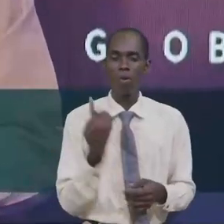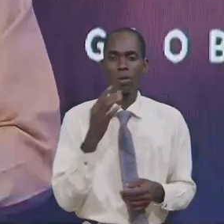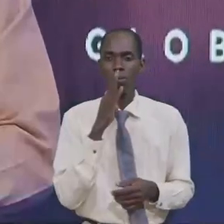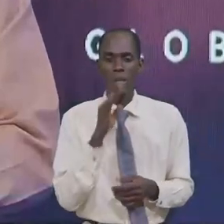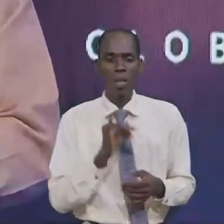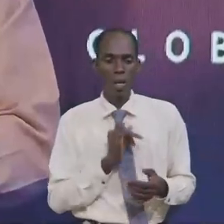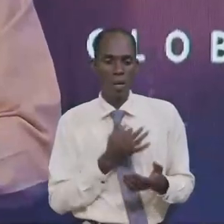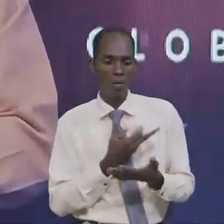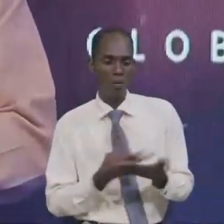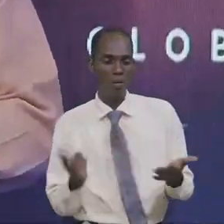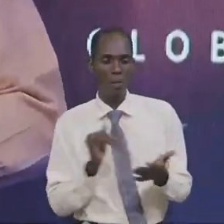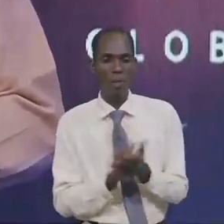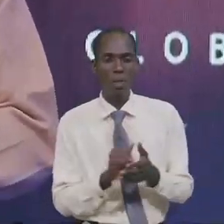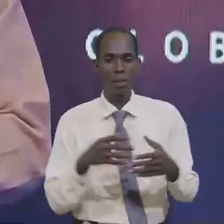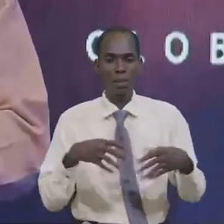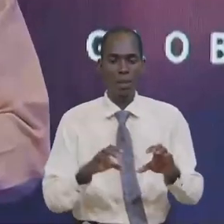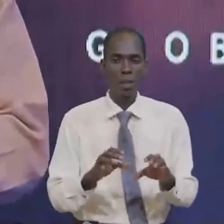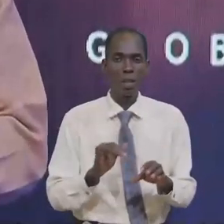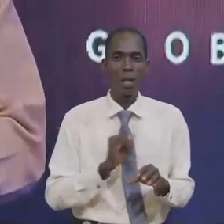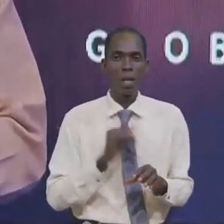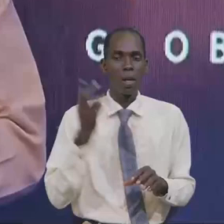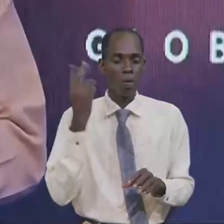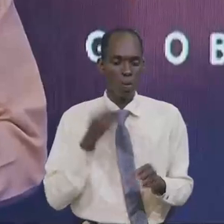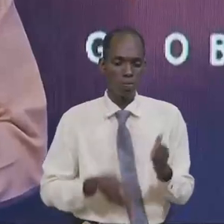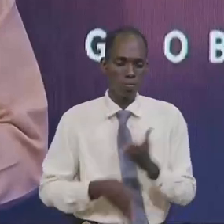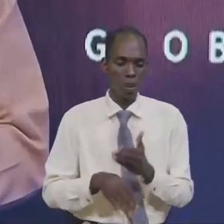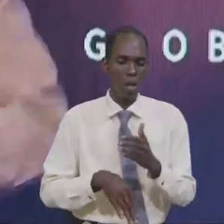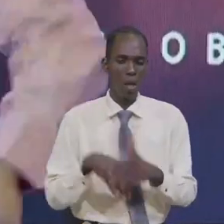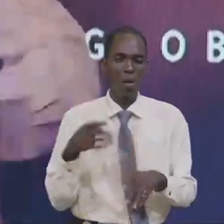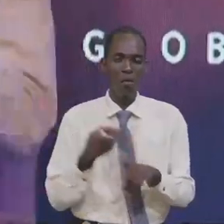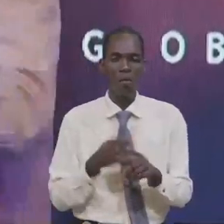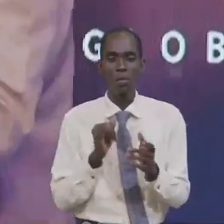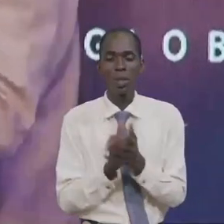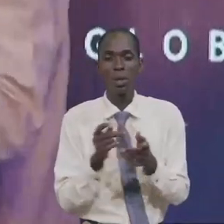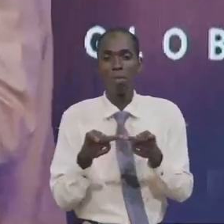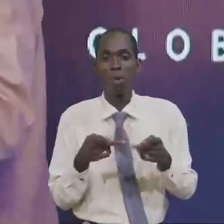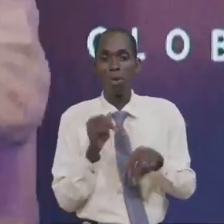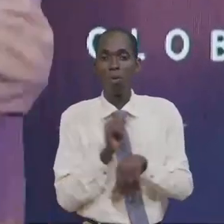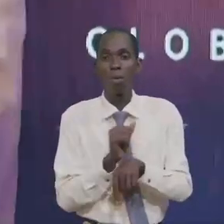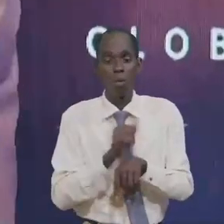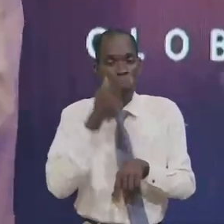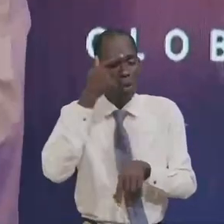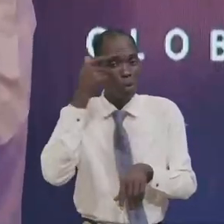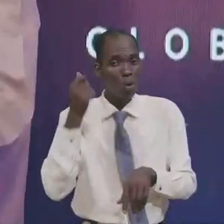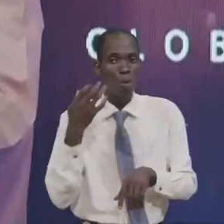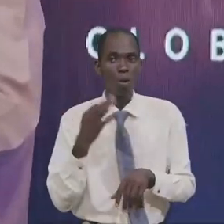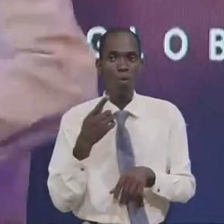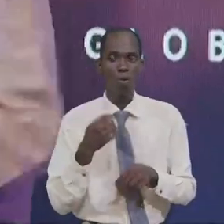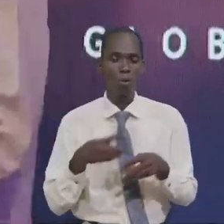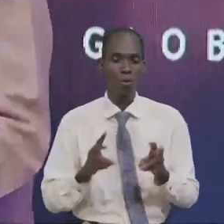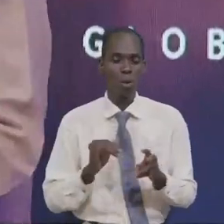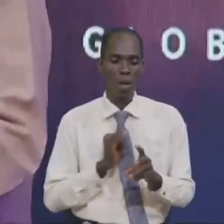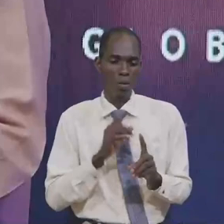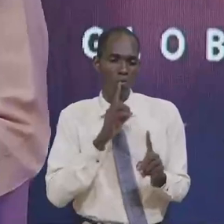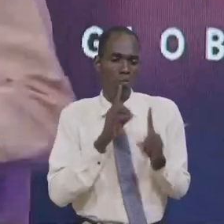classe j'ai été renvoyé de cet emploi licencieux à cause dont j'ai parlé et de la